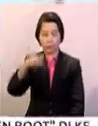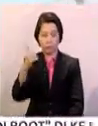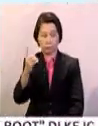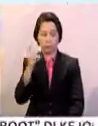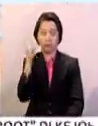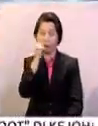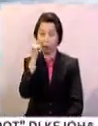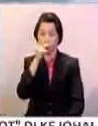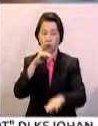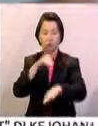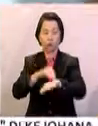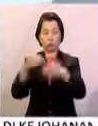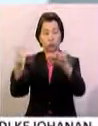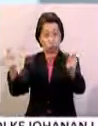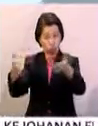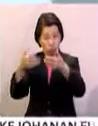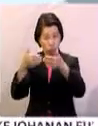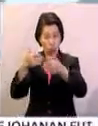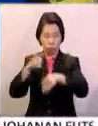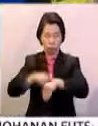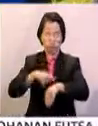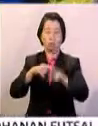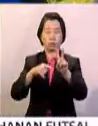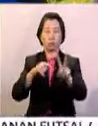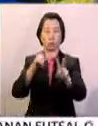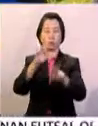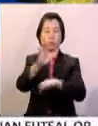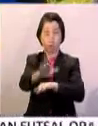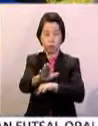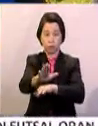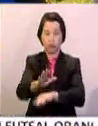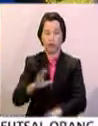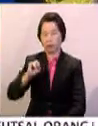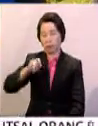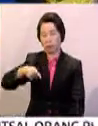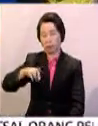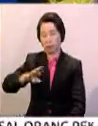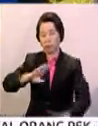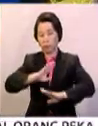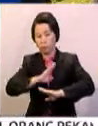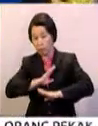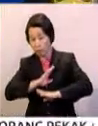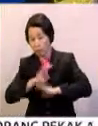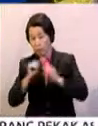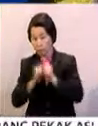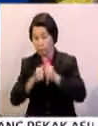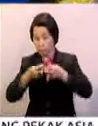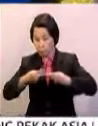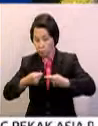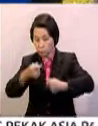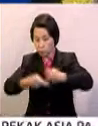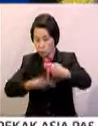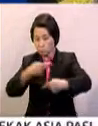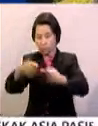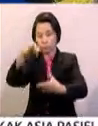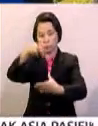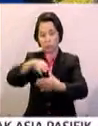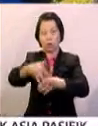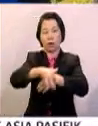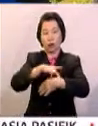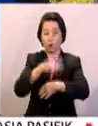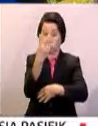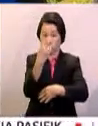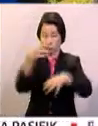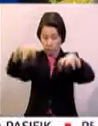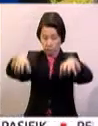waktu pengundian telah ditutup pada jam 2 petang. SPR turut berpuas hati dengan perjalanan proses pengundian awal di kedua